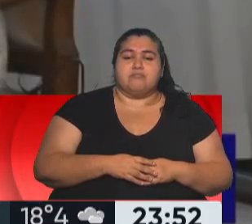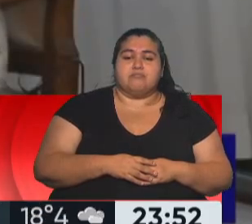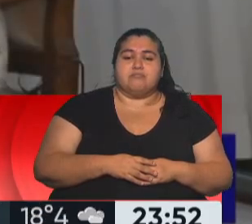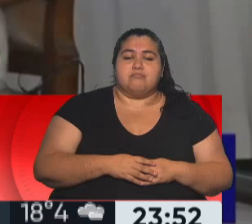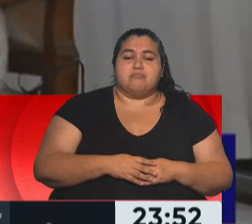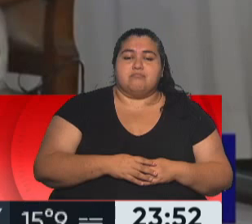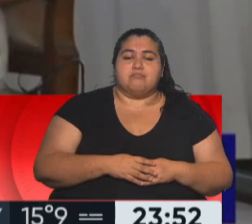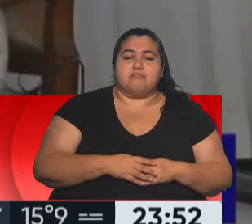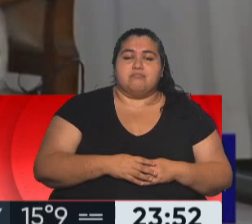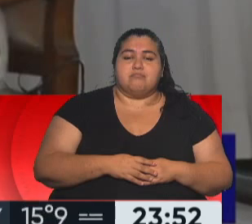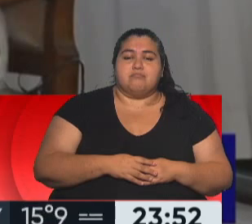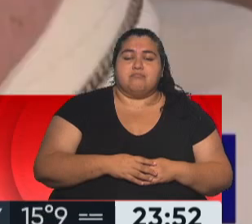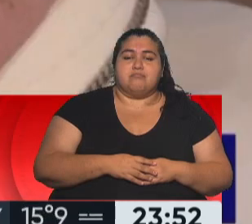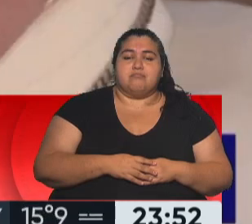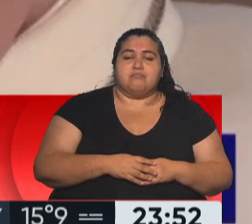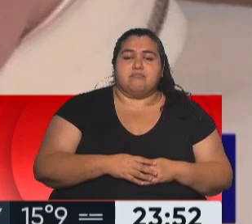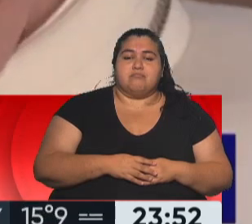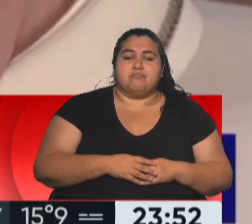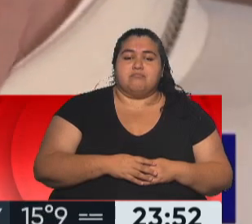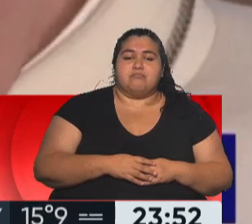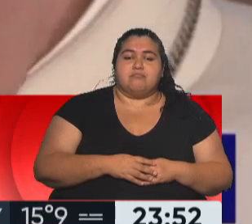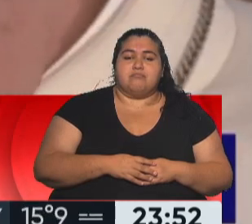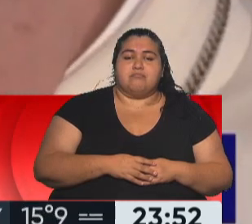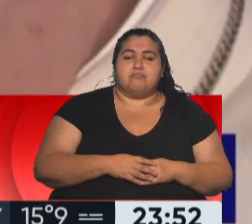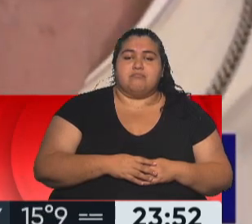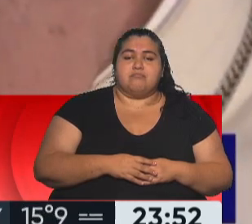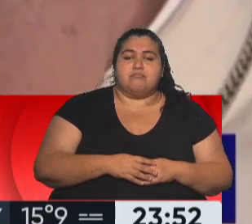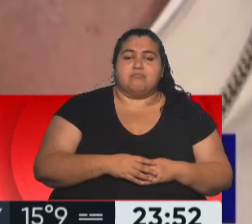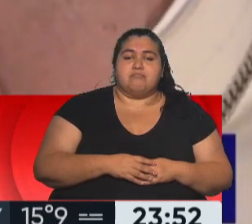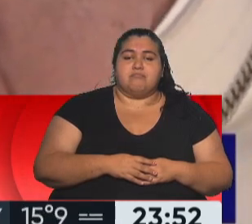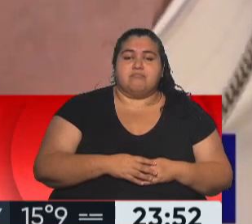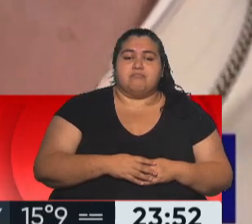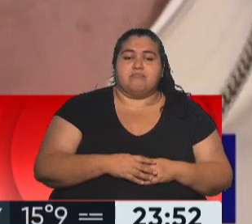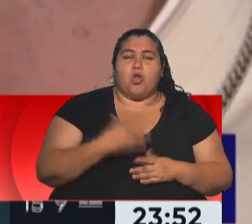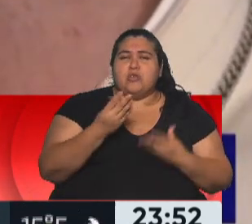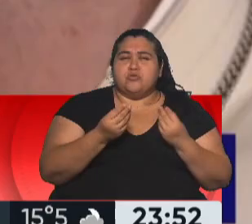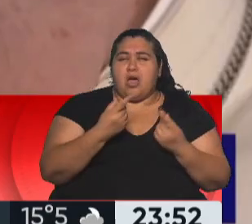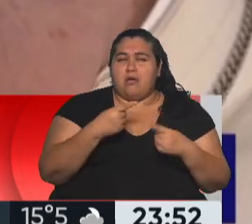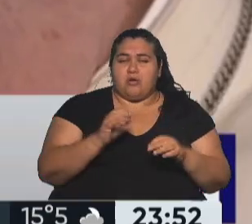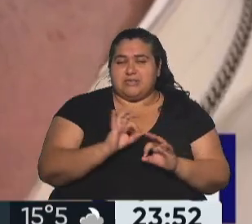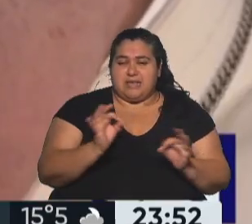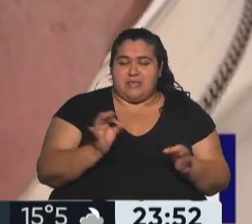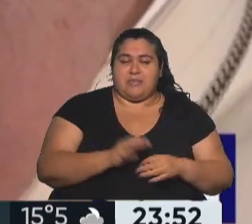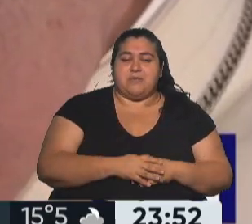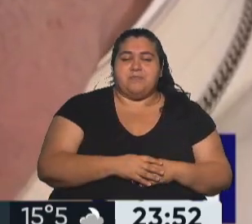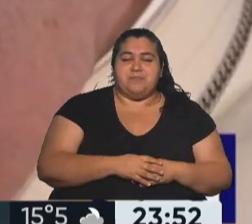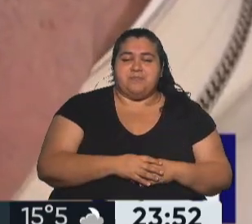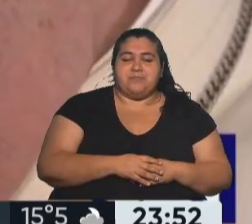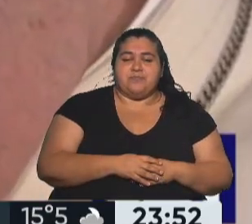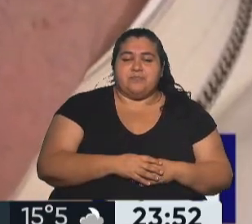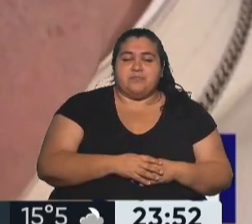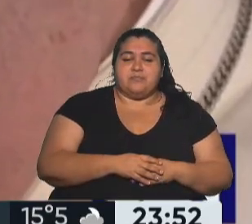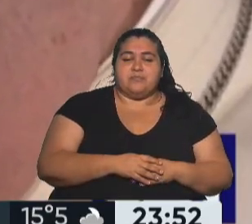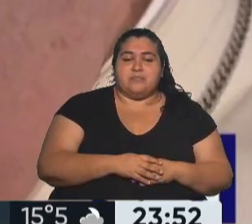con la corte di quelli che lo lodavano e non lo aiutavano. È venuto a vedermi qui